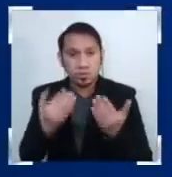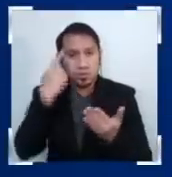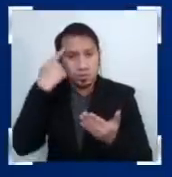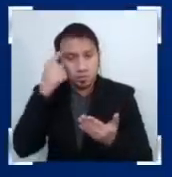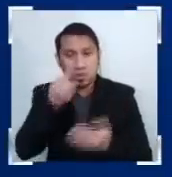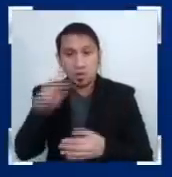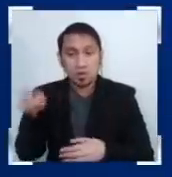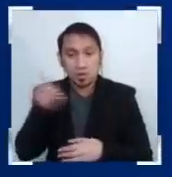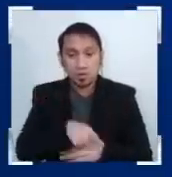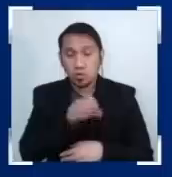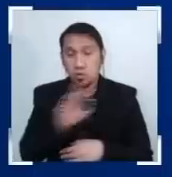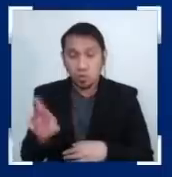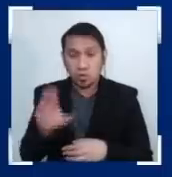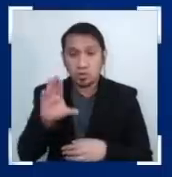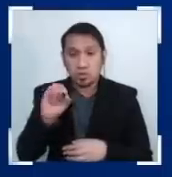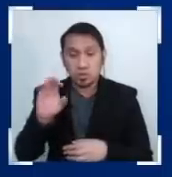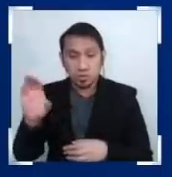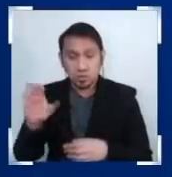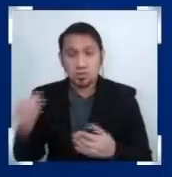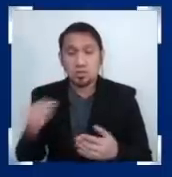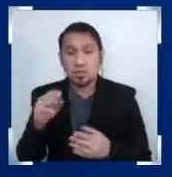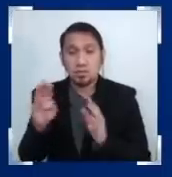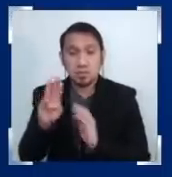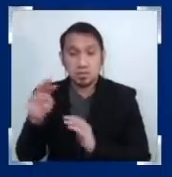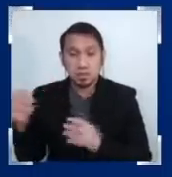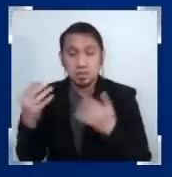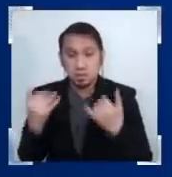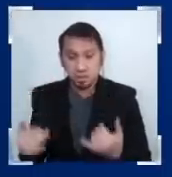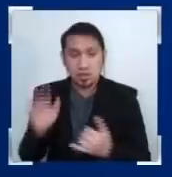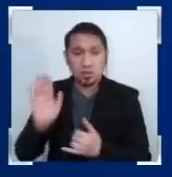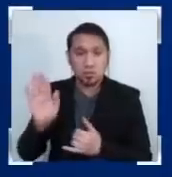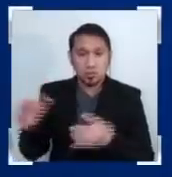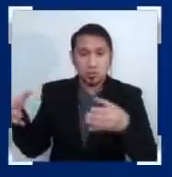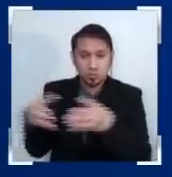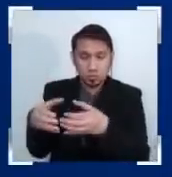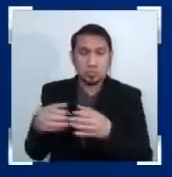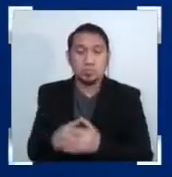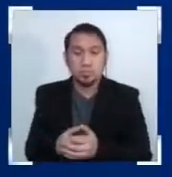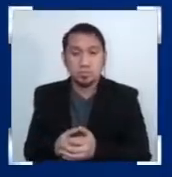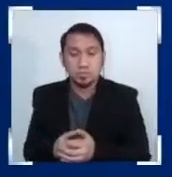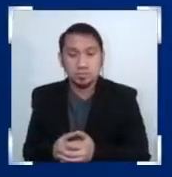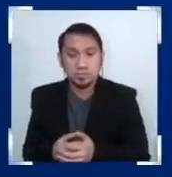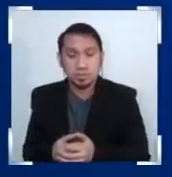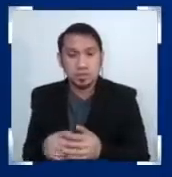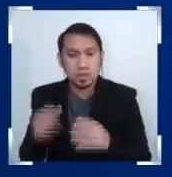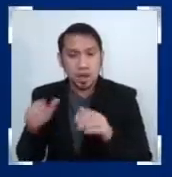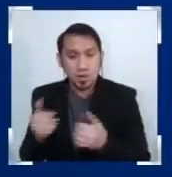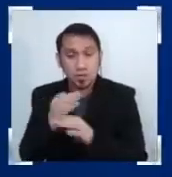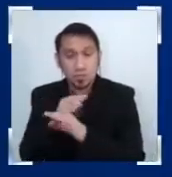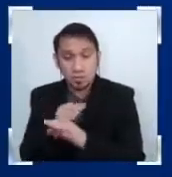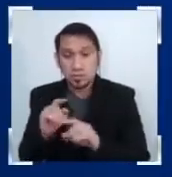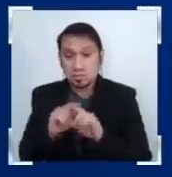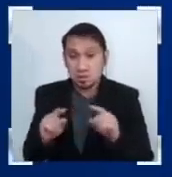o ipakansela ang COC ni Marcos ay inaasikaso ngayon ng kanilang legal team. Bagamat tingin daw nila sa mga petisyon ay